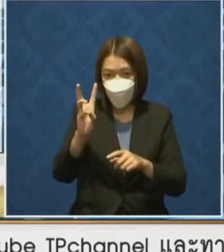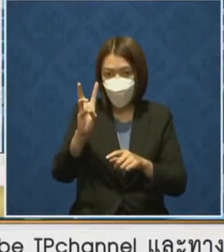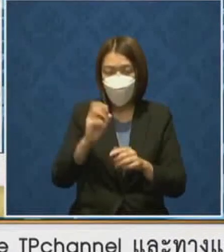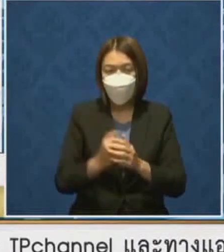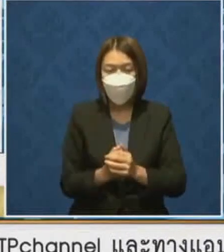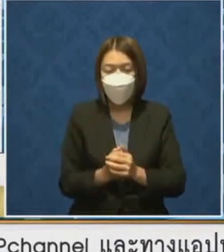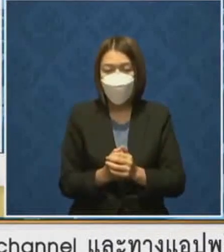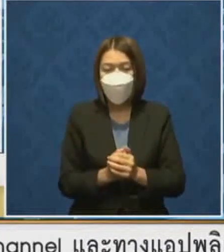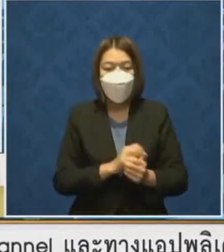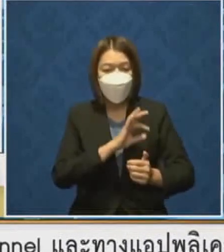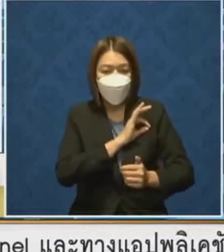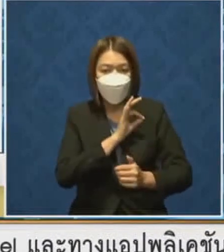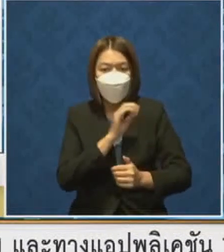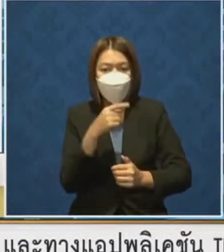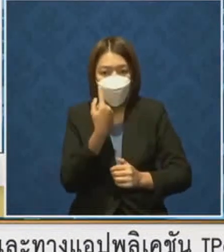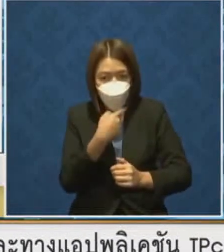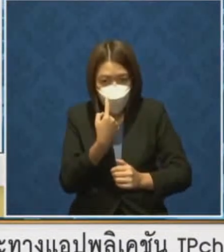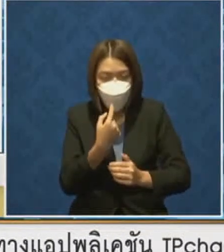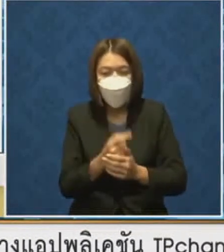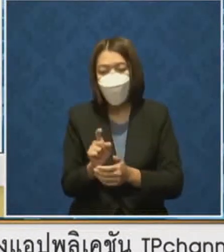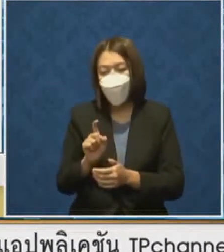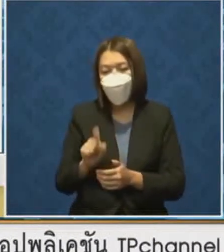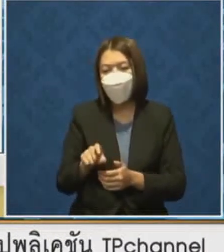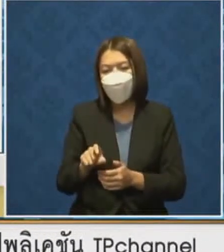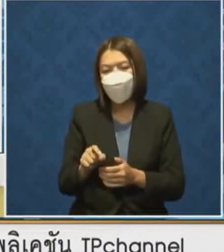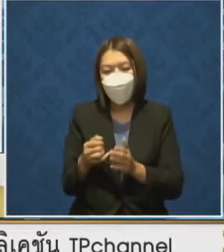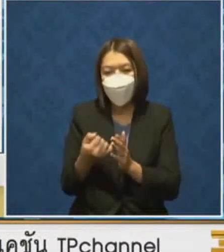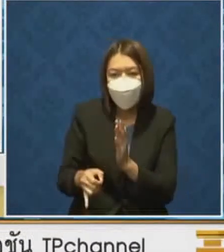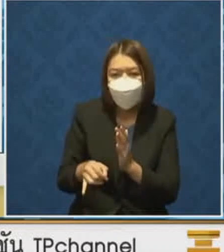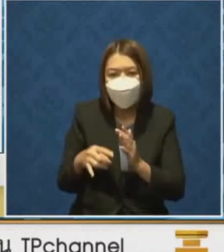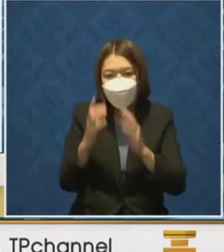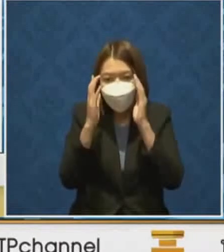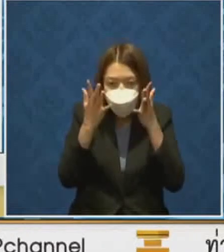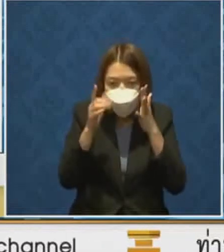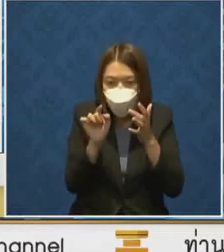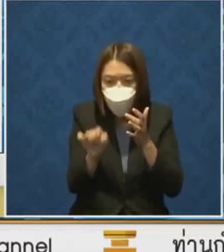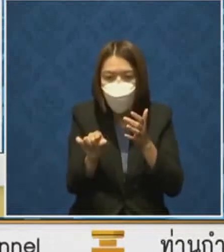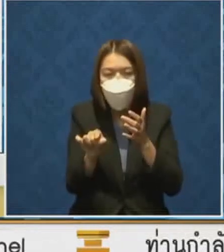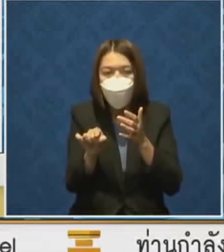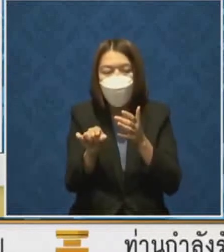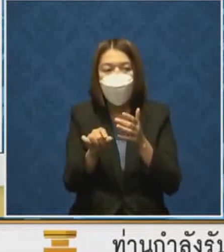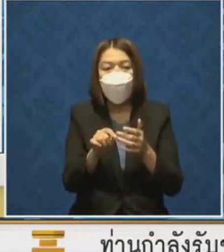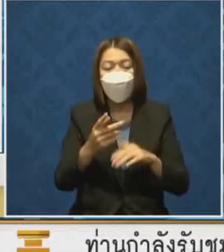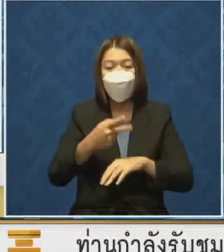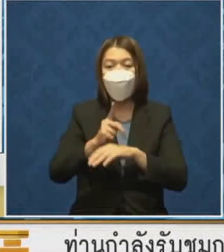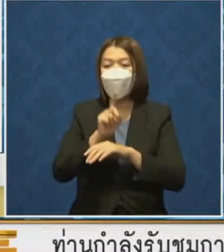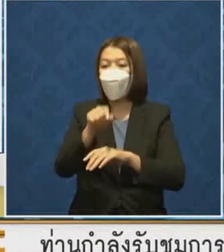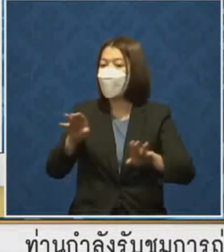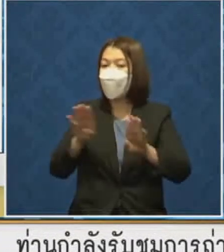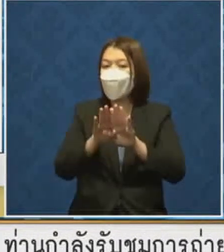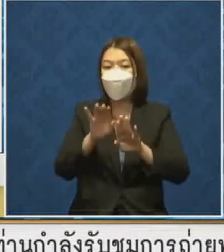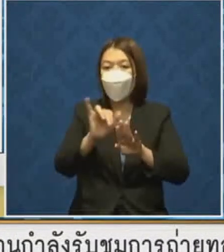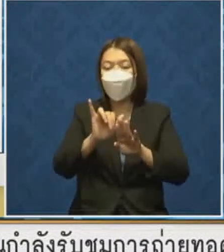บพรรคก้าวไกลทำงานว่าอย่างดีเลยแต่ละคนนี่นำเสนอถือว่าไม่ธรรมดามีข้อมูลลึกแล้ว